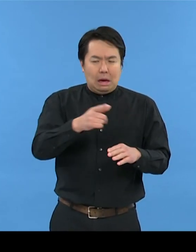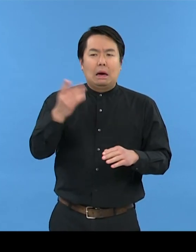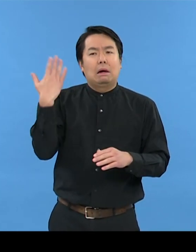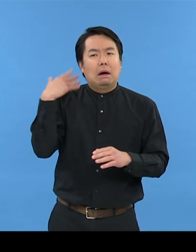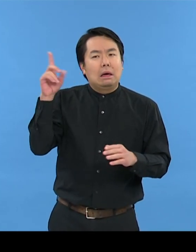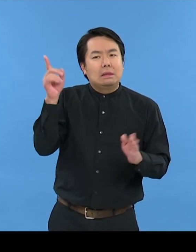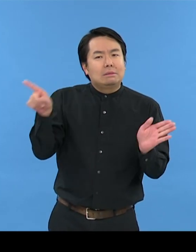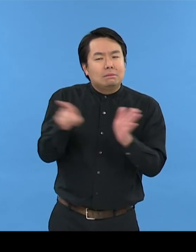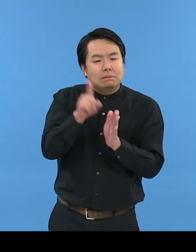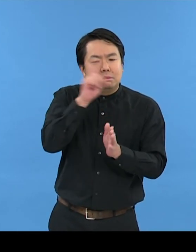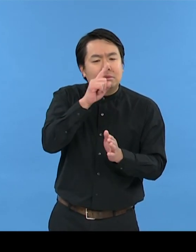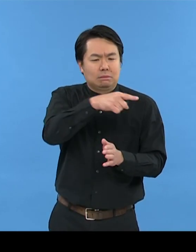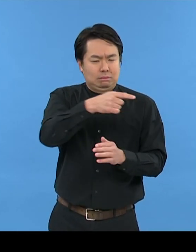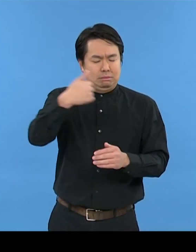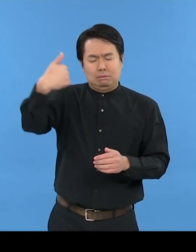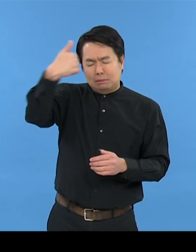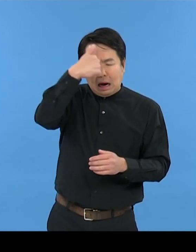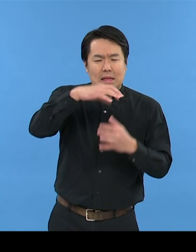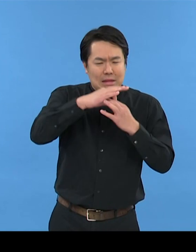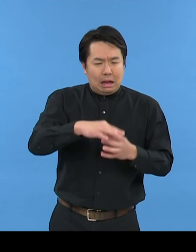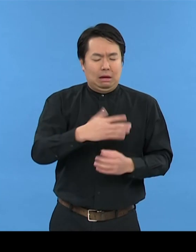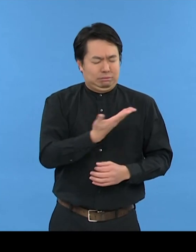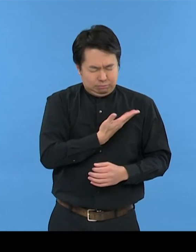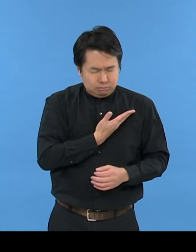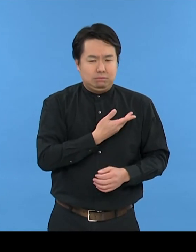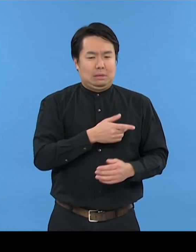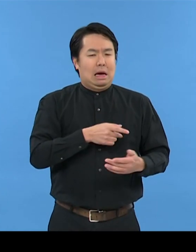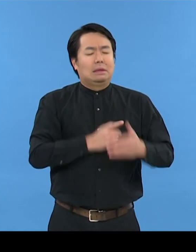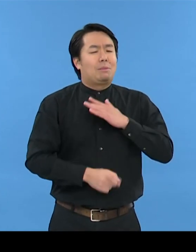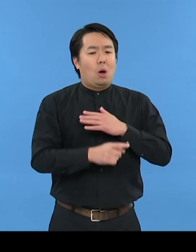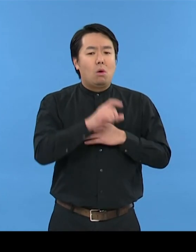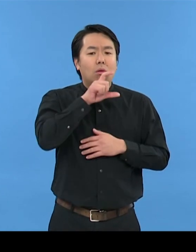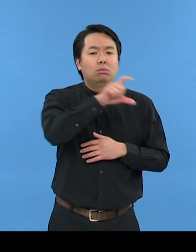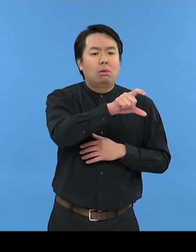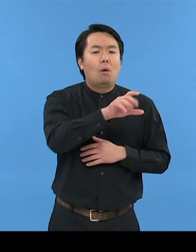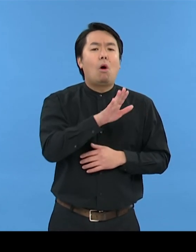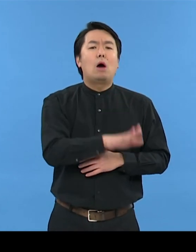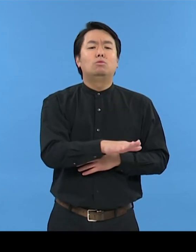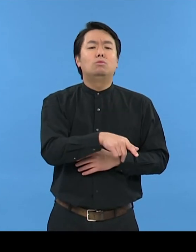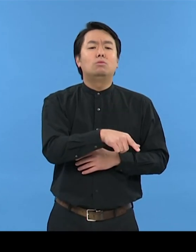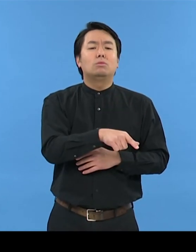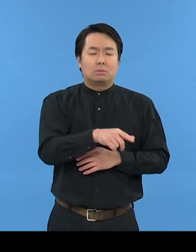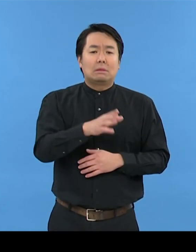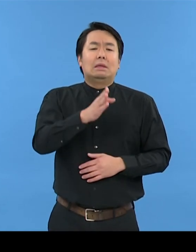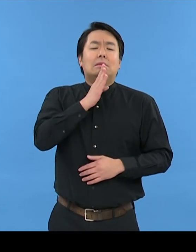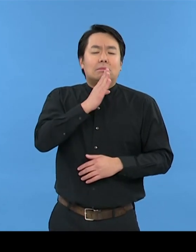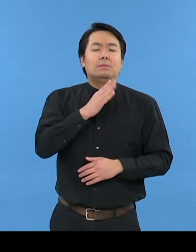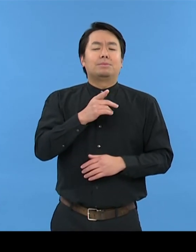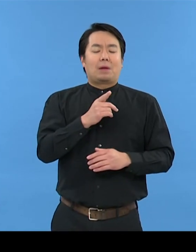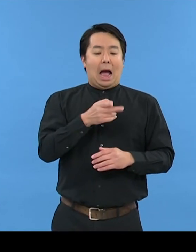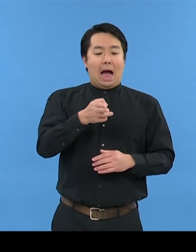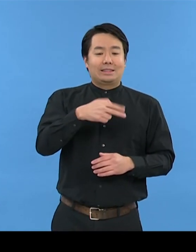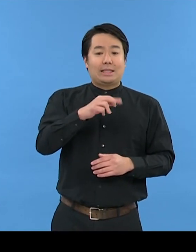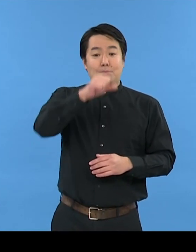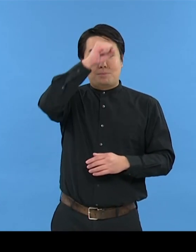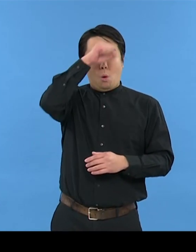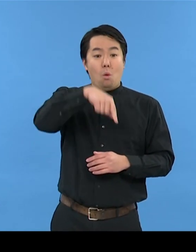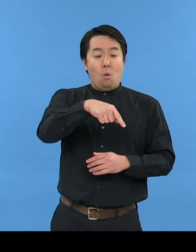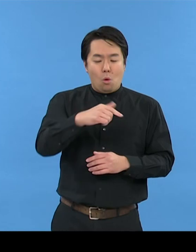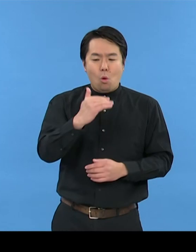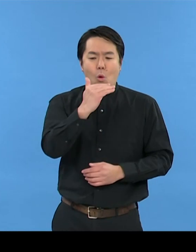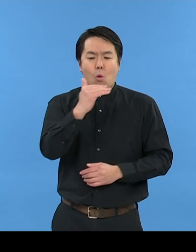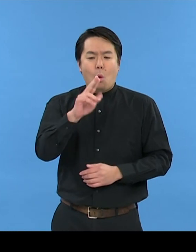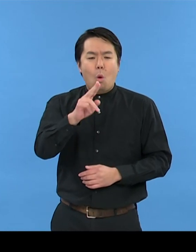て実際それが事実ハンセン病のこと5秒